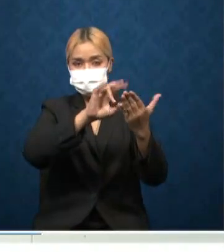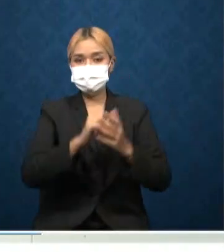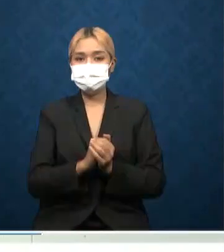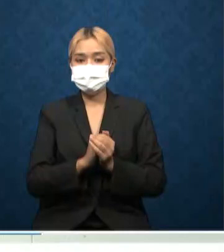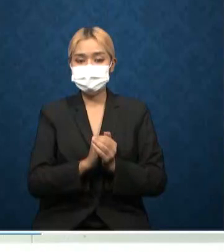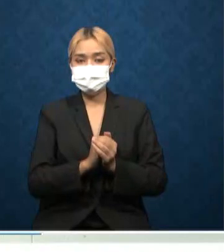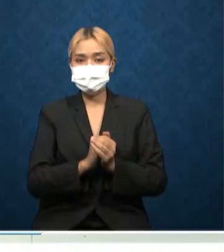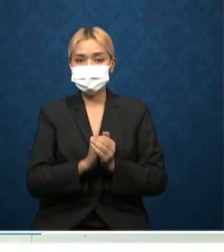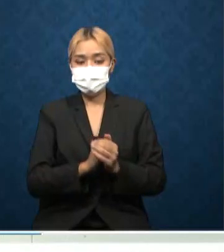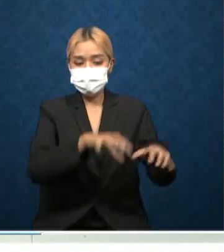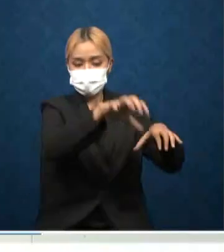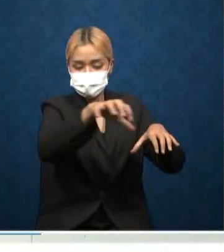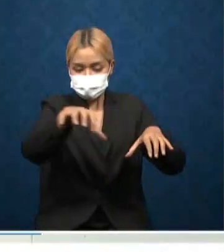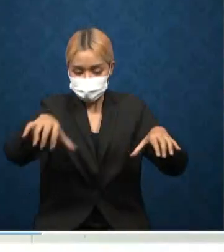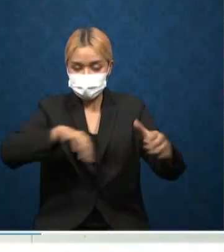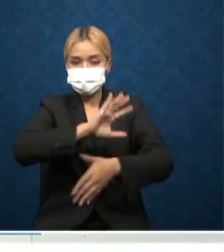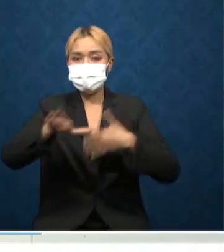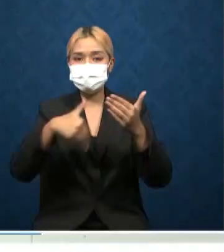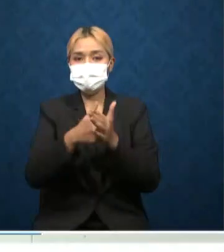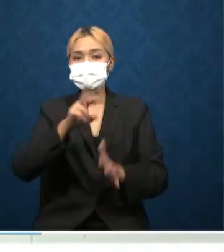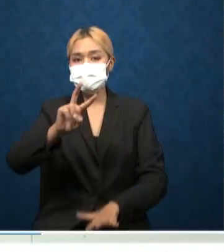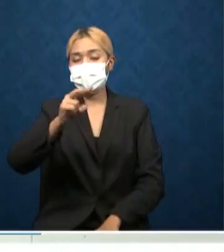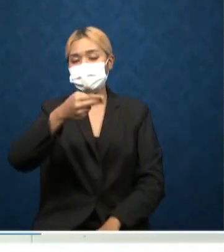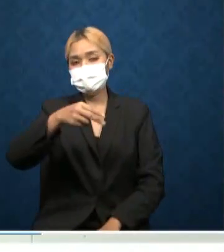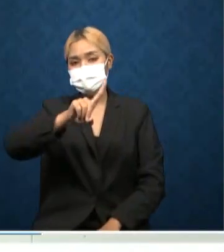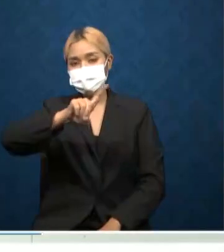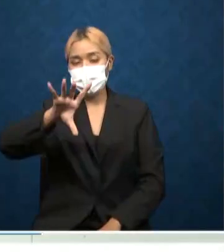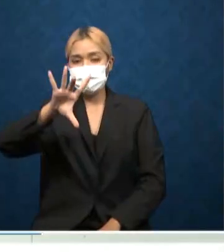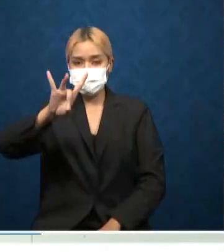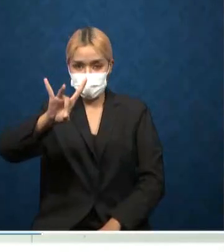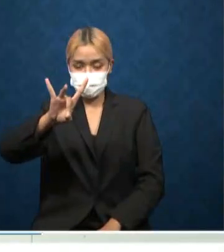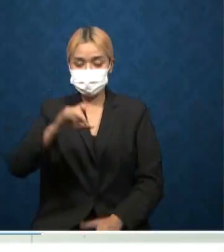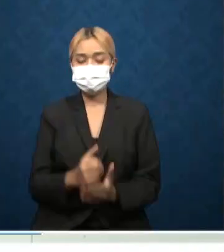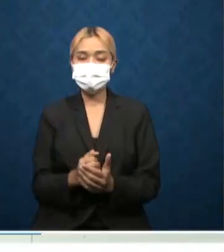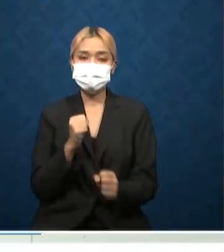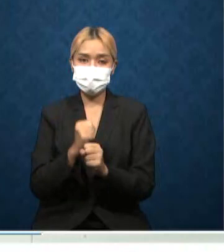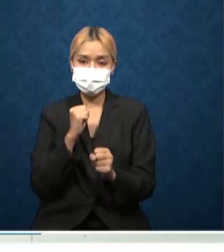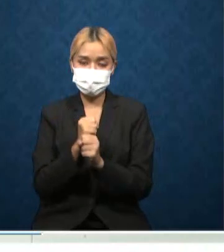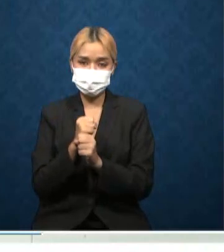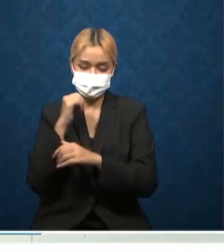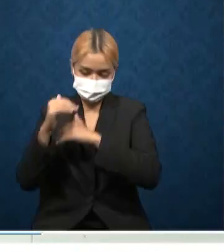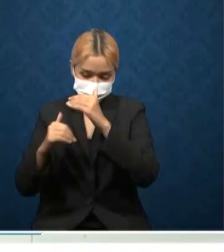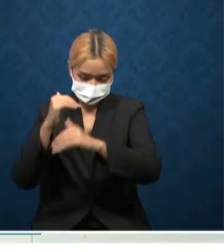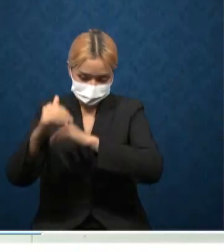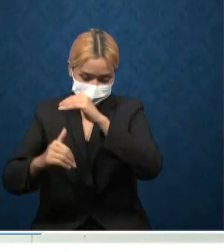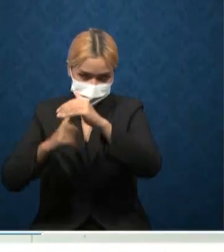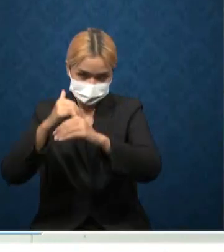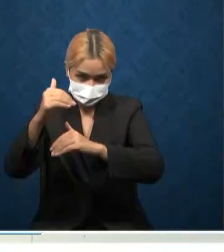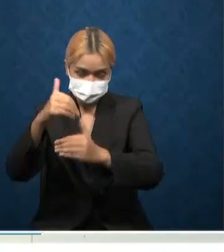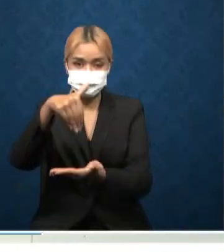108แห่งรวมกันร่วมกันจัดกิจกรรมขับเคลื่อนการสร้างและขยายเครือข่าย